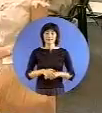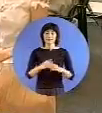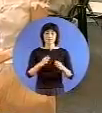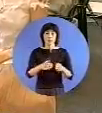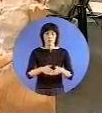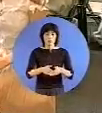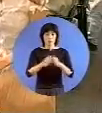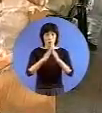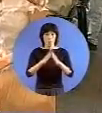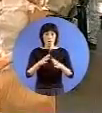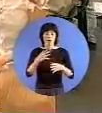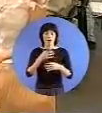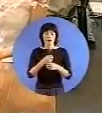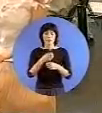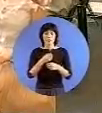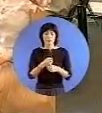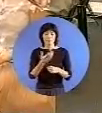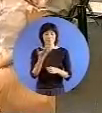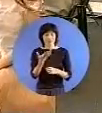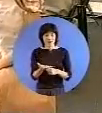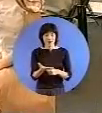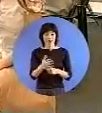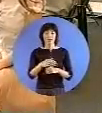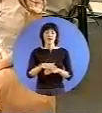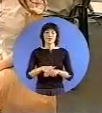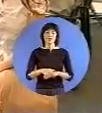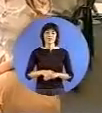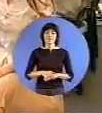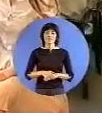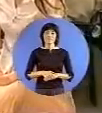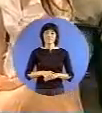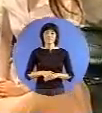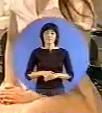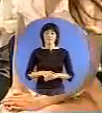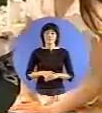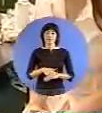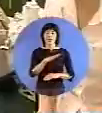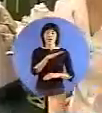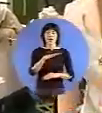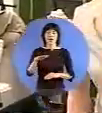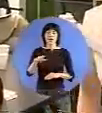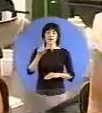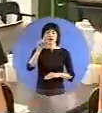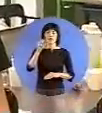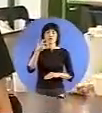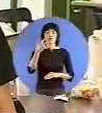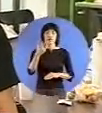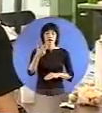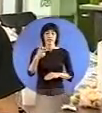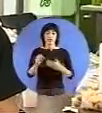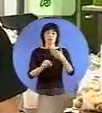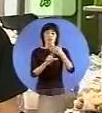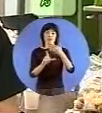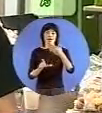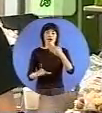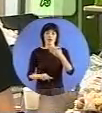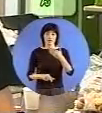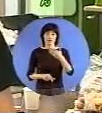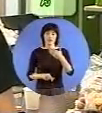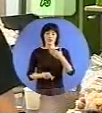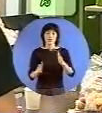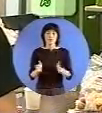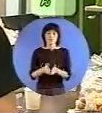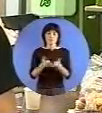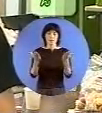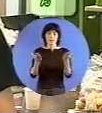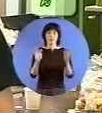このおっちゃんガーデンなんですが、何年に発足されたんですか？ 平成17年の9月が、まあ、第